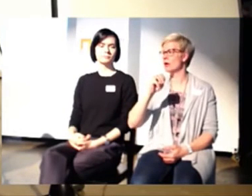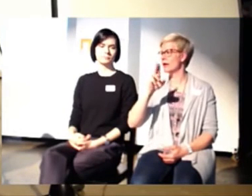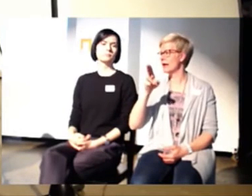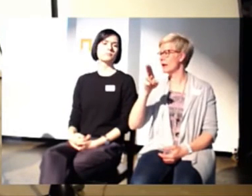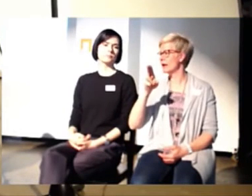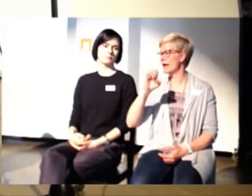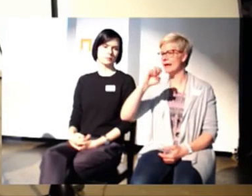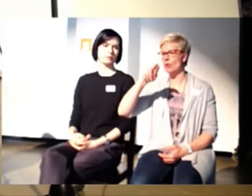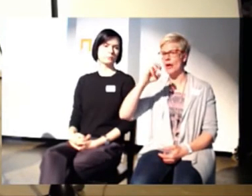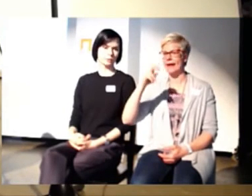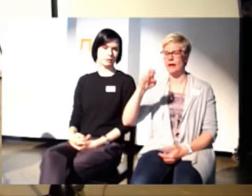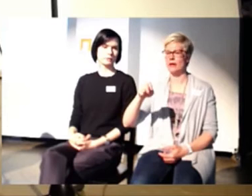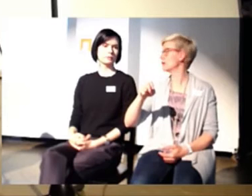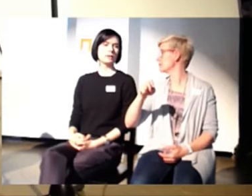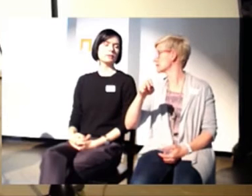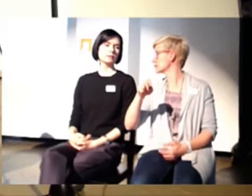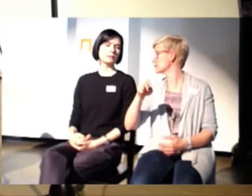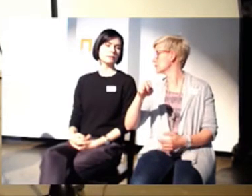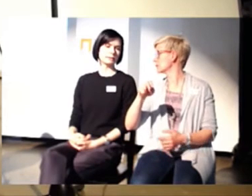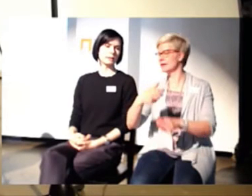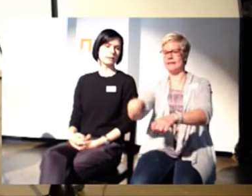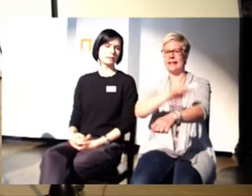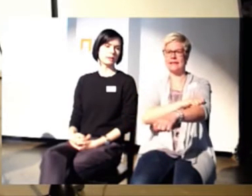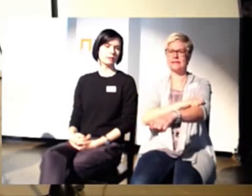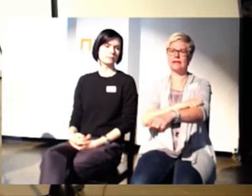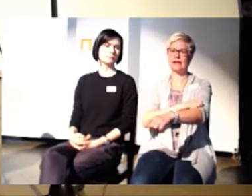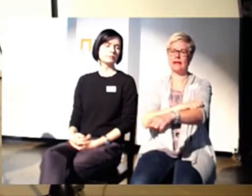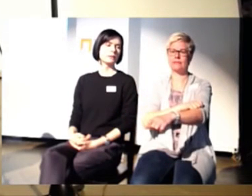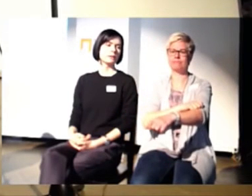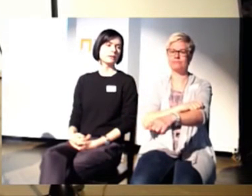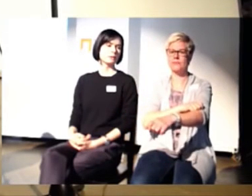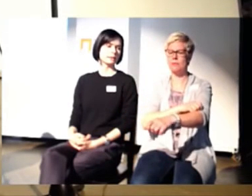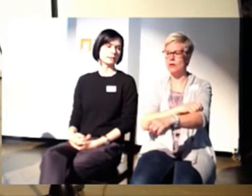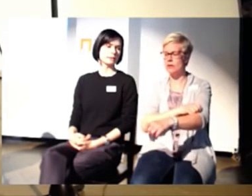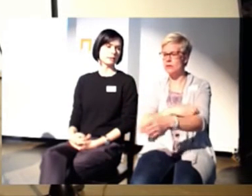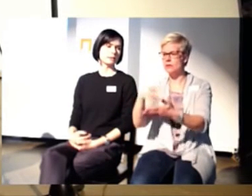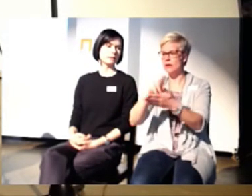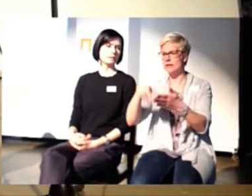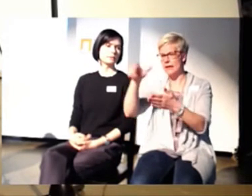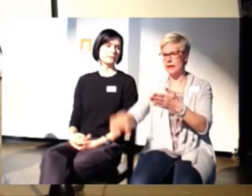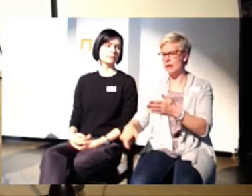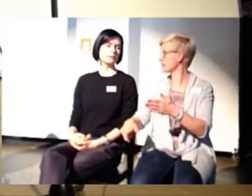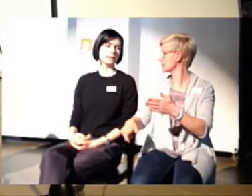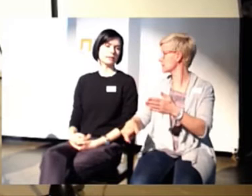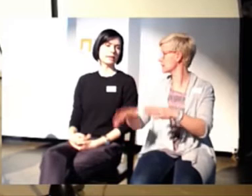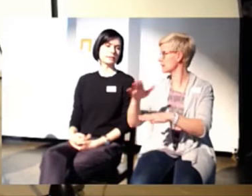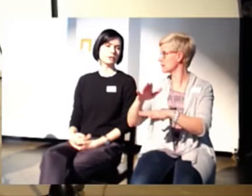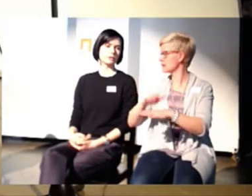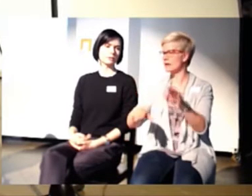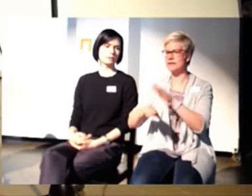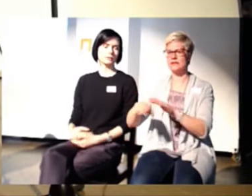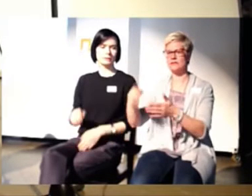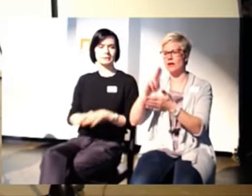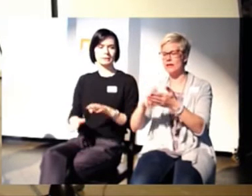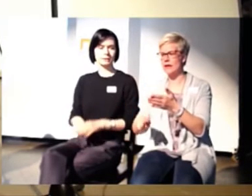Jenni Ulja, Tallinheimo Heimainen tekstiitaiteilija, käsitetaiteilija, järjestöaktiivi. Hän on myös tänään